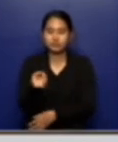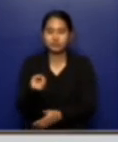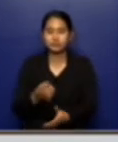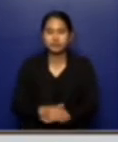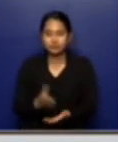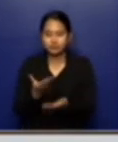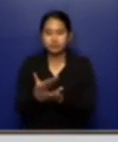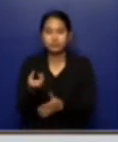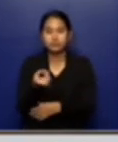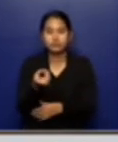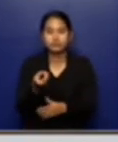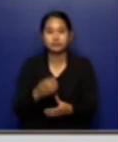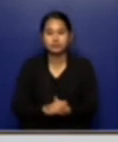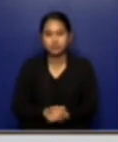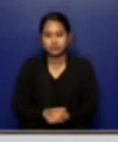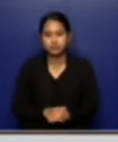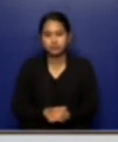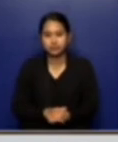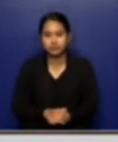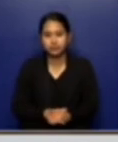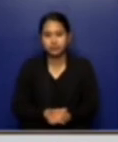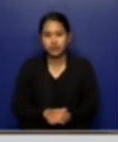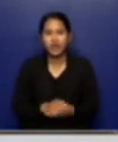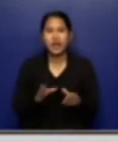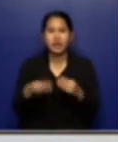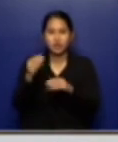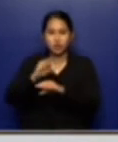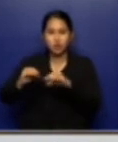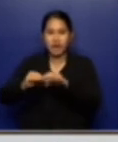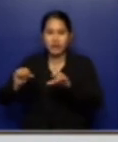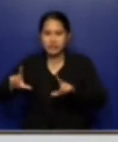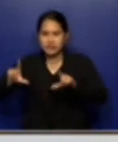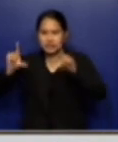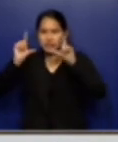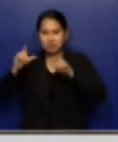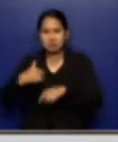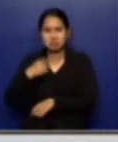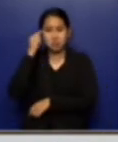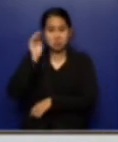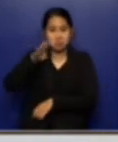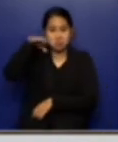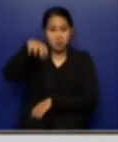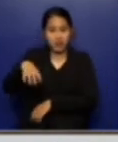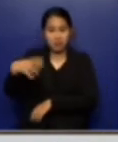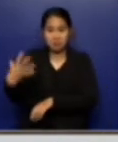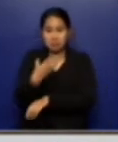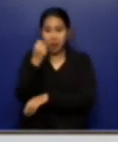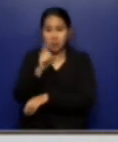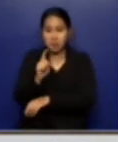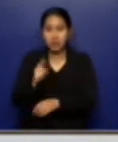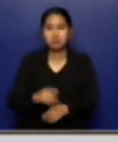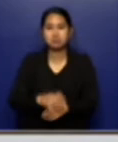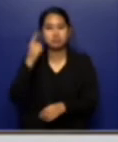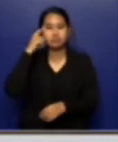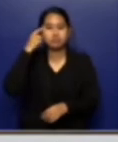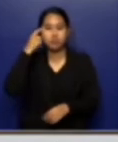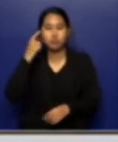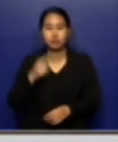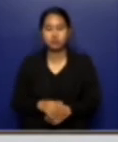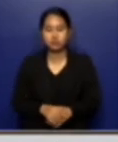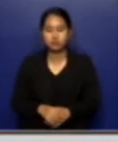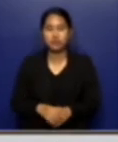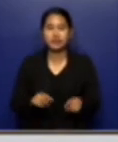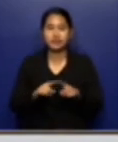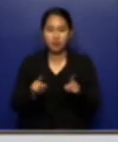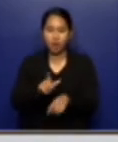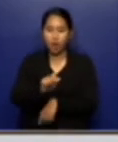ล็กๆคุณเล่นไปให้โครงการใหญ่ๆเราก็ไม่รู้นายทุนที่ไหนมั่งมาวิ่งงบประมาณแต่ไอ้ท้